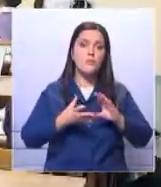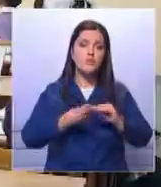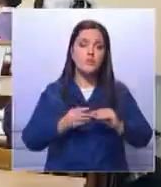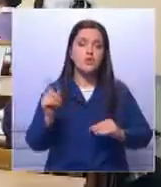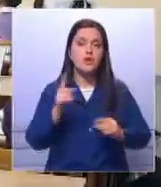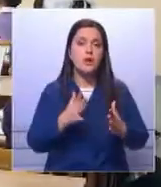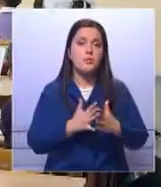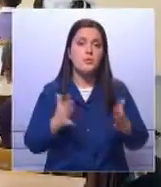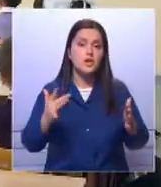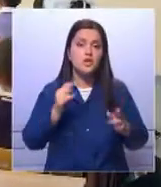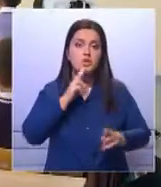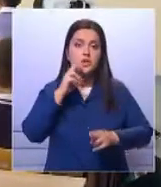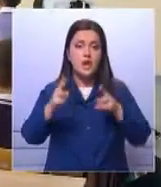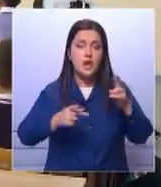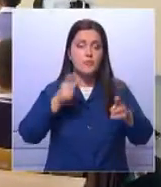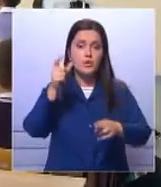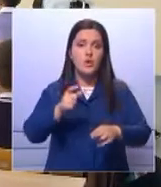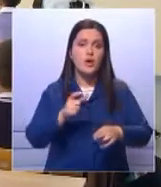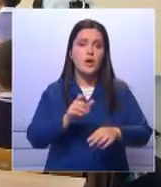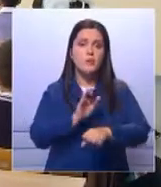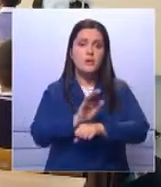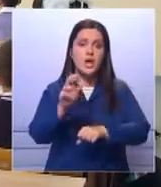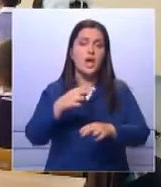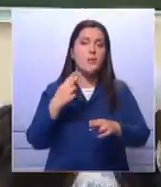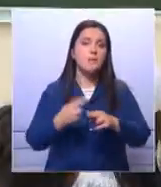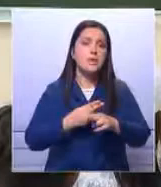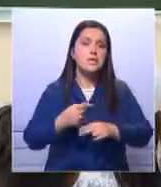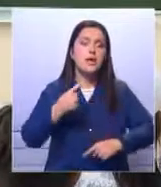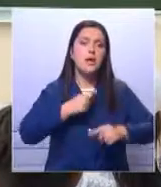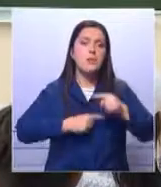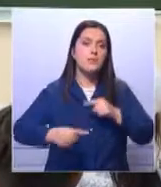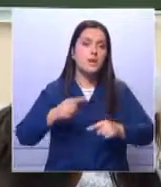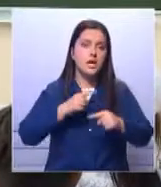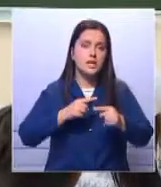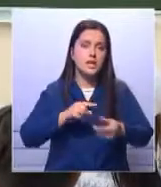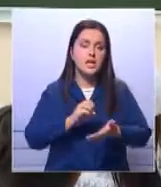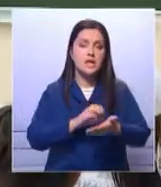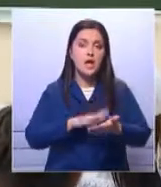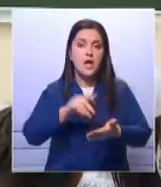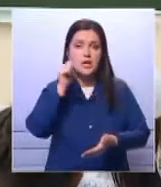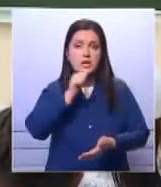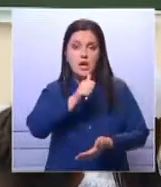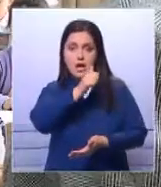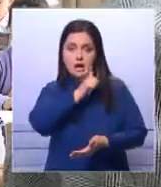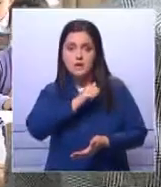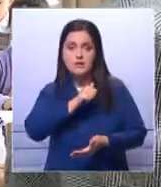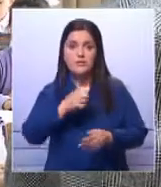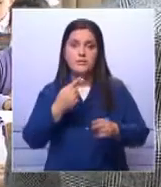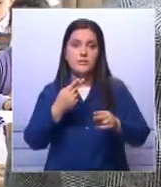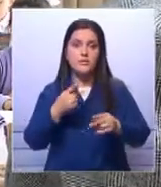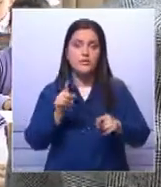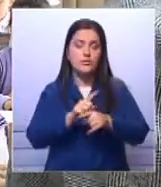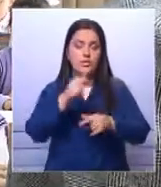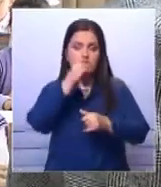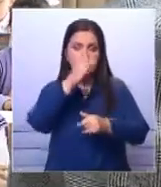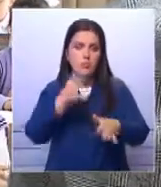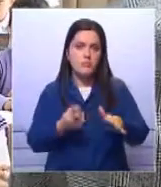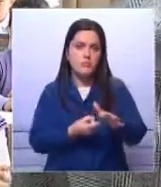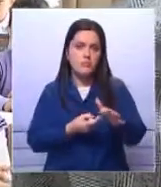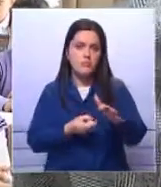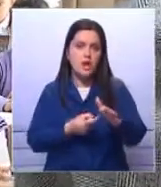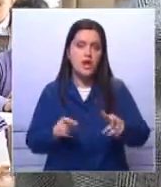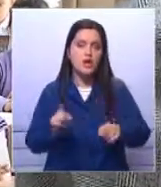на контроле. Все потому, что большинство претензий люди прислали без обратных данных, а анонимный характер сообщений не позволяет